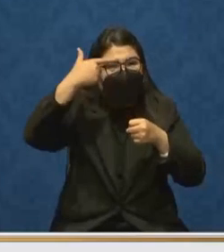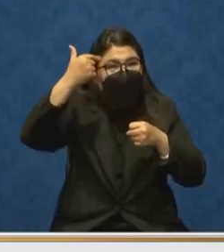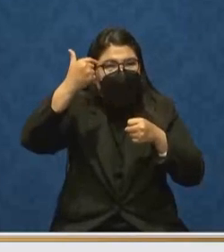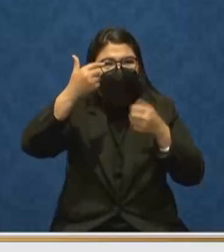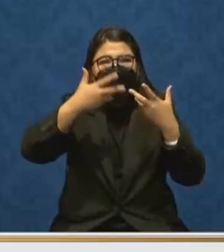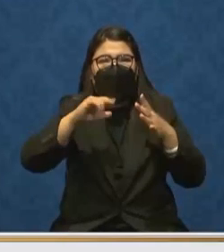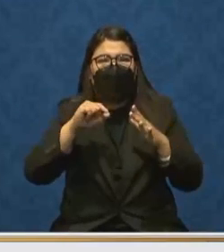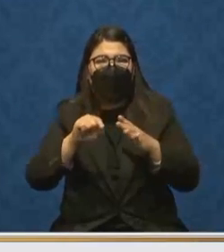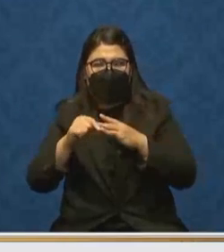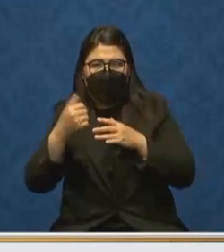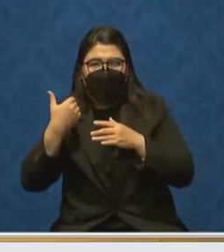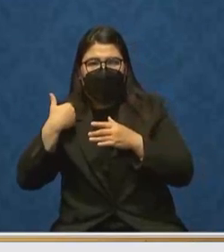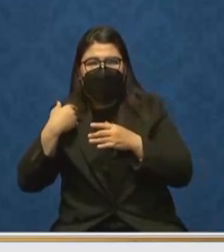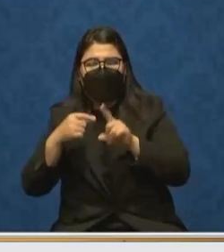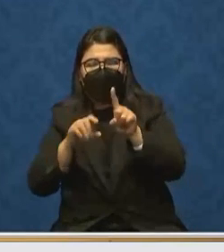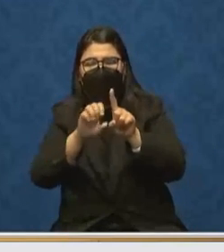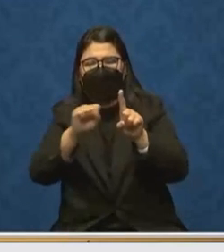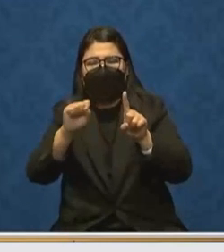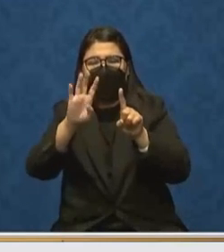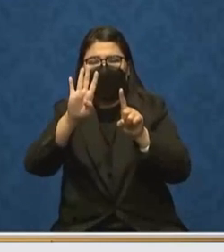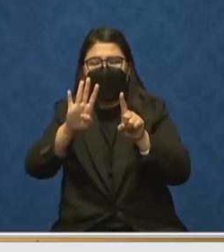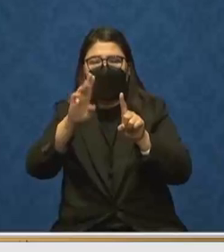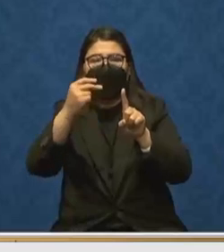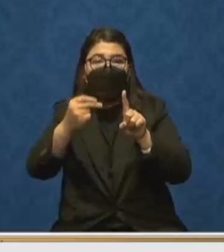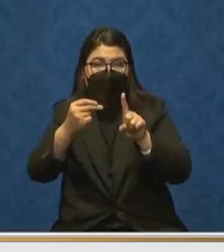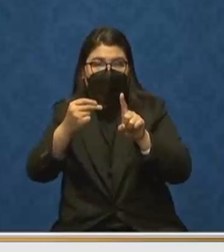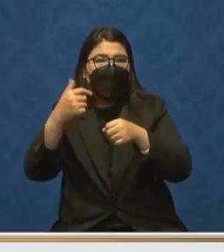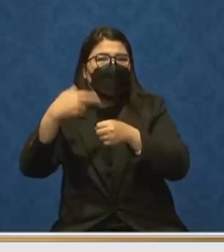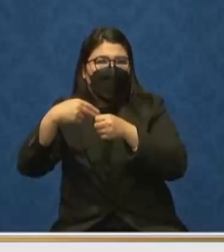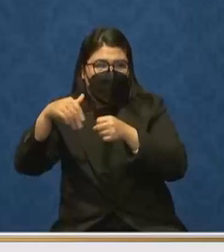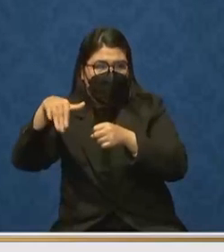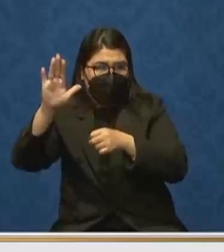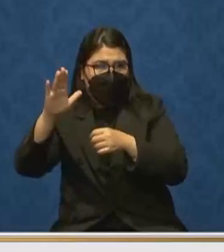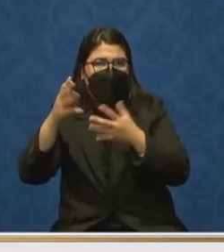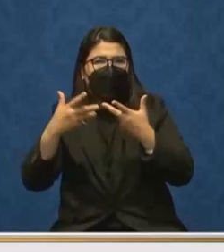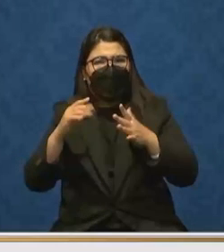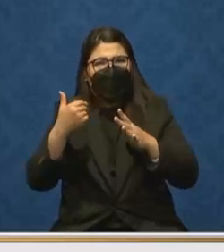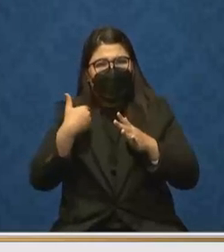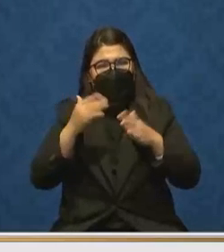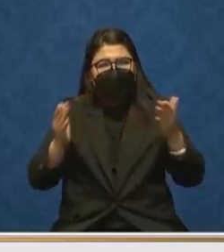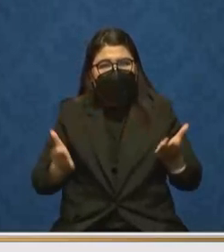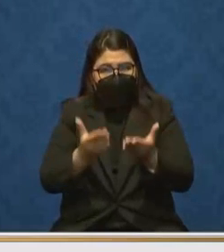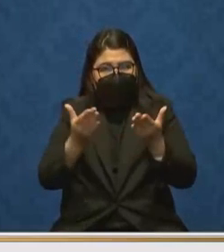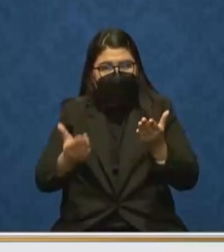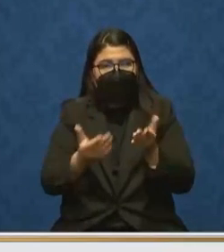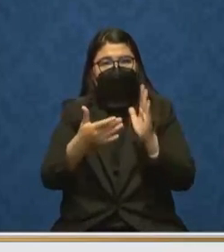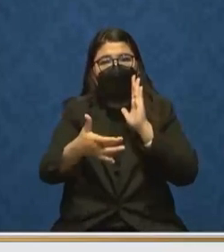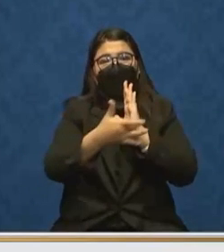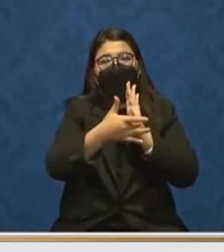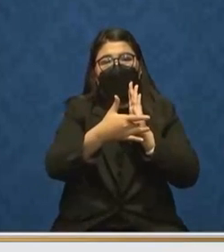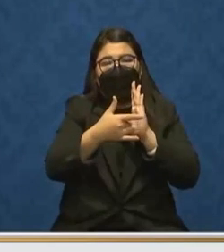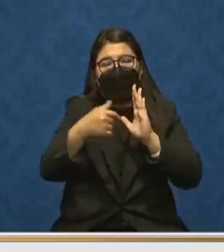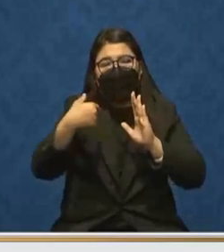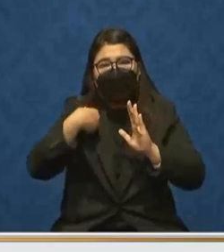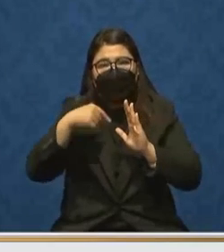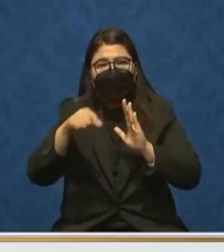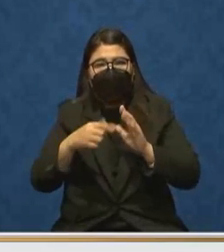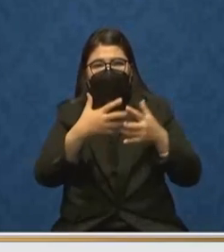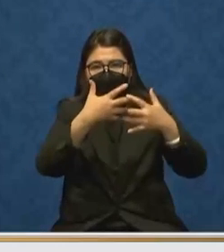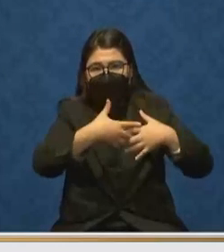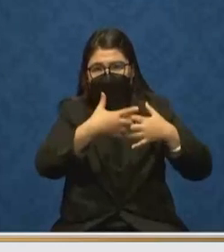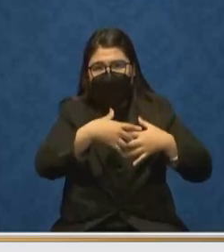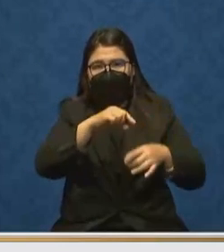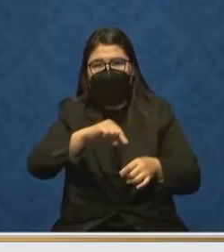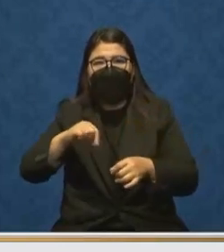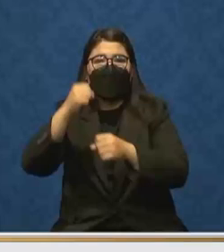า 140,000 บาร์เรลต่อวันสนับสนุนการใช้เทคโนโลยีเพื่อบริหารจัดการและผลิตพลังงานการใช้พลังง